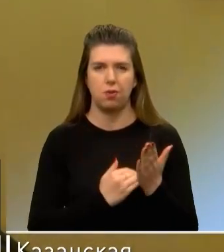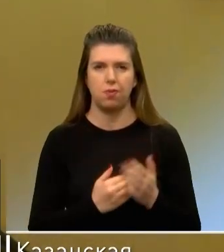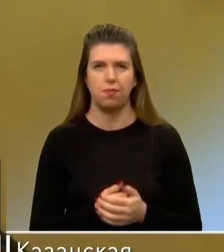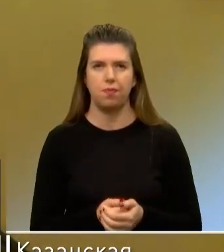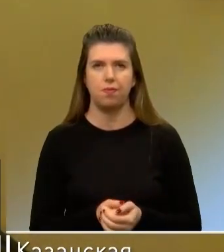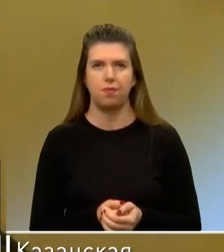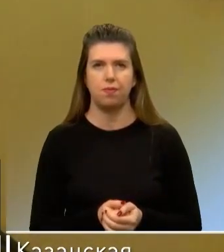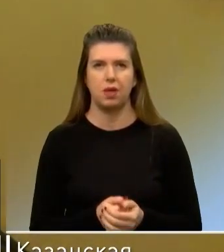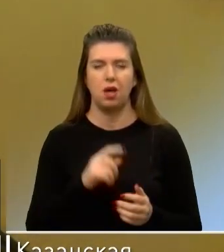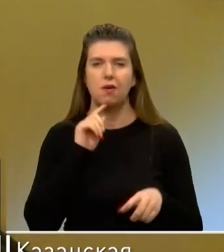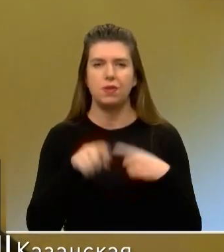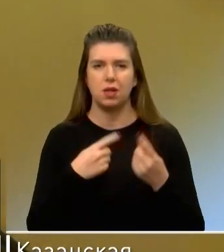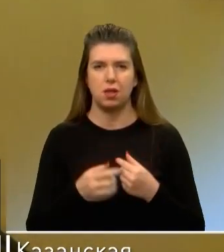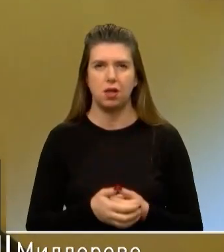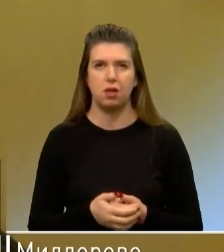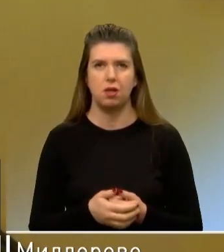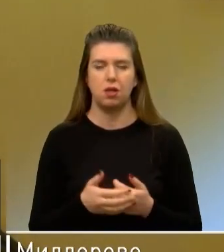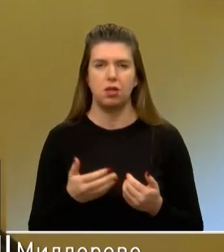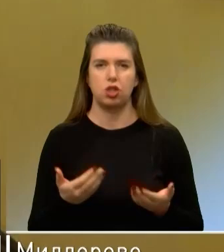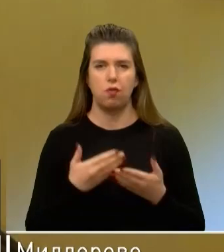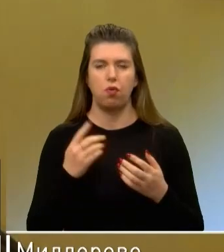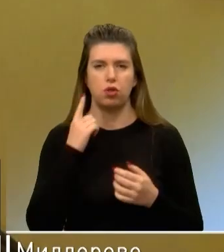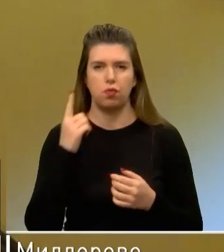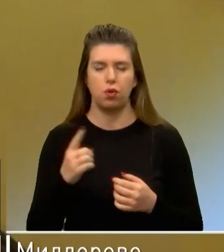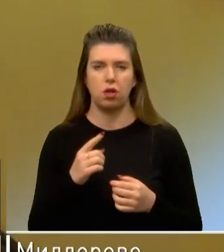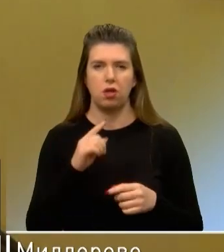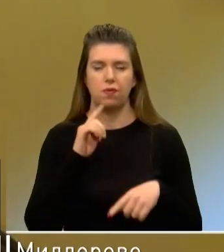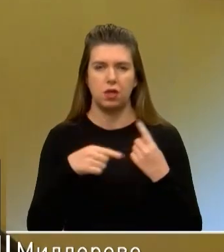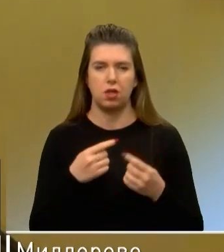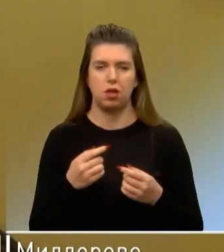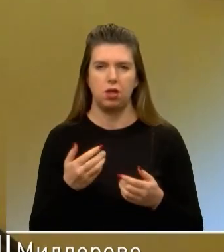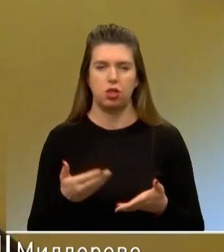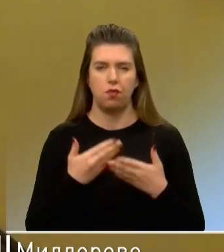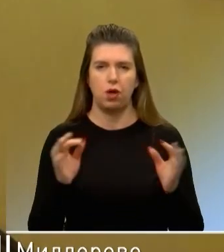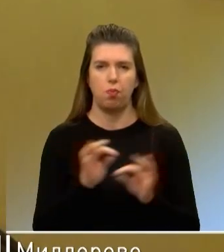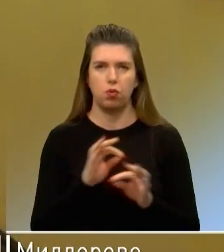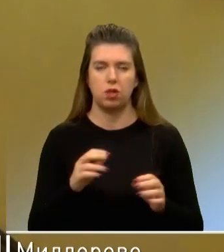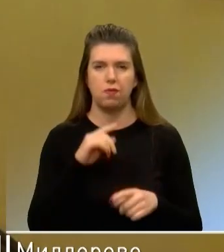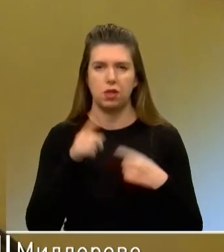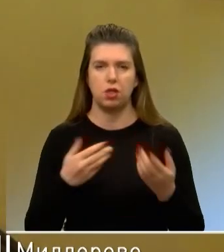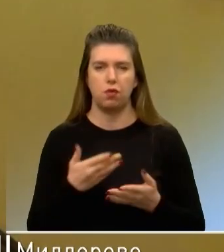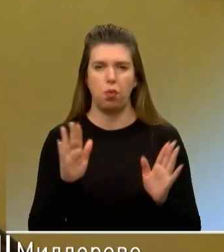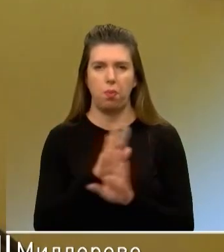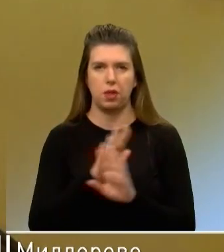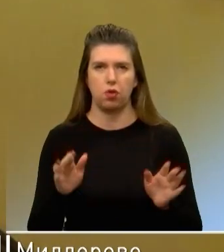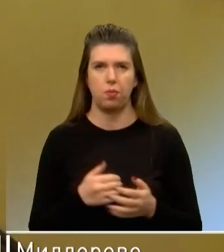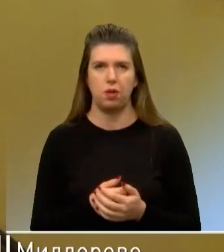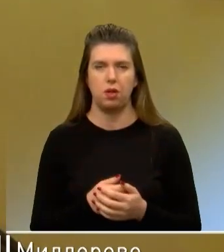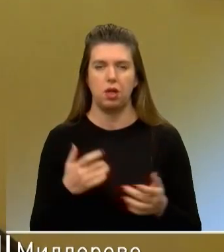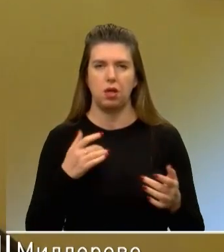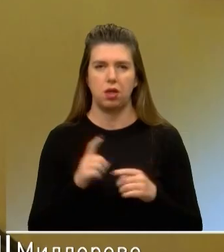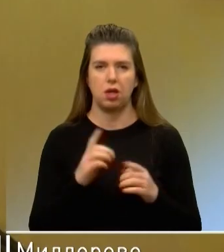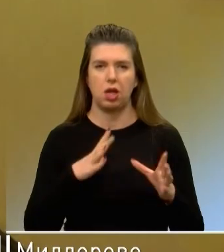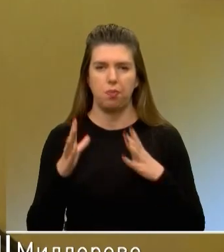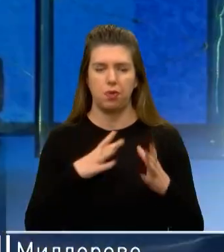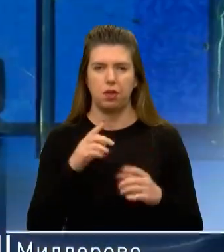а всегда живой звук всегда живой оркестр всегда живём Поём Да репетируем это всё